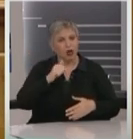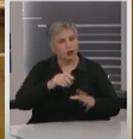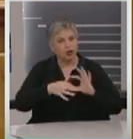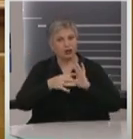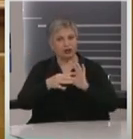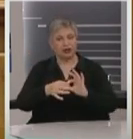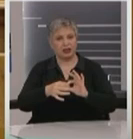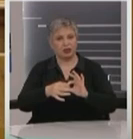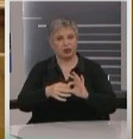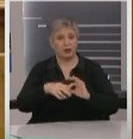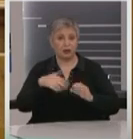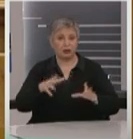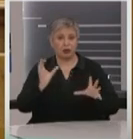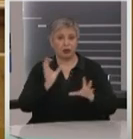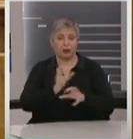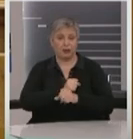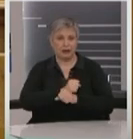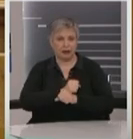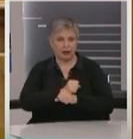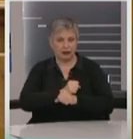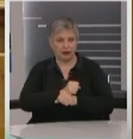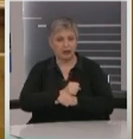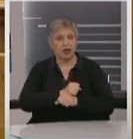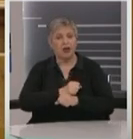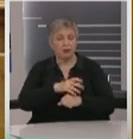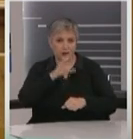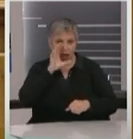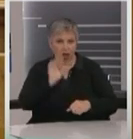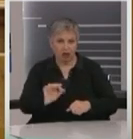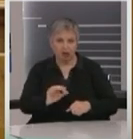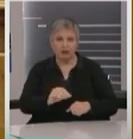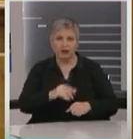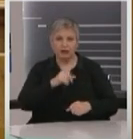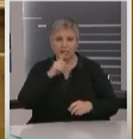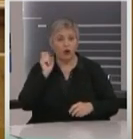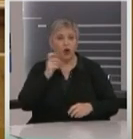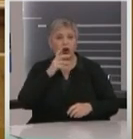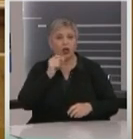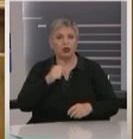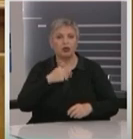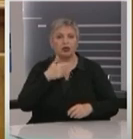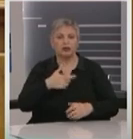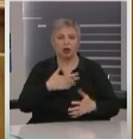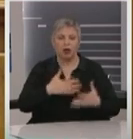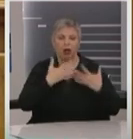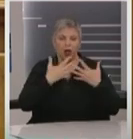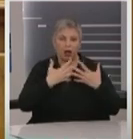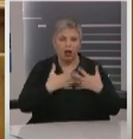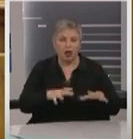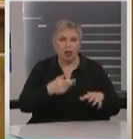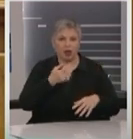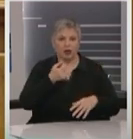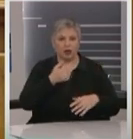Οι επιτυχίες αυτές ήρθαν παρά την τραγική κατάσταση που κληρονομήσαμε, τις υπερδεσμεύσεις, ακόμα